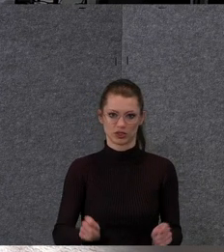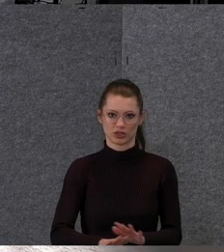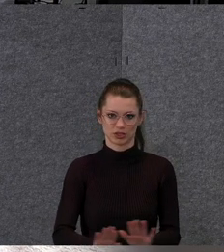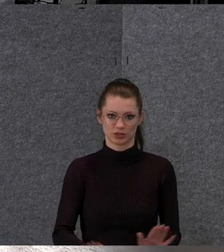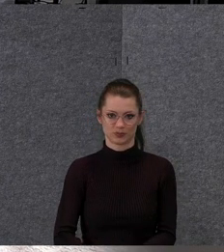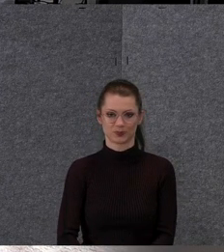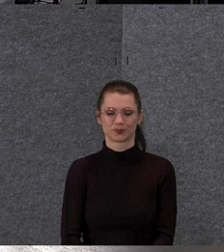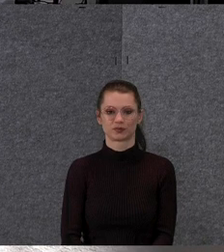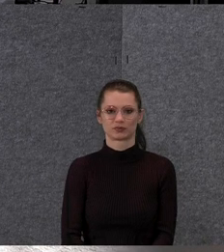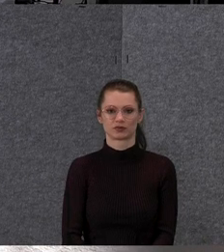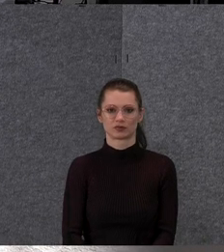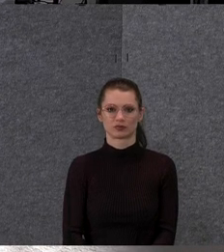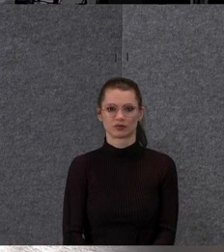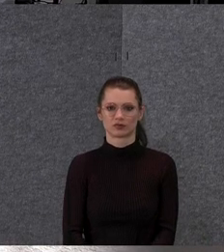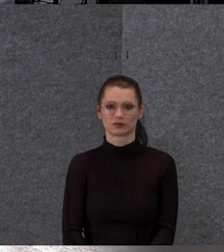das Ergebnis für euch.